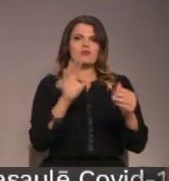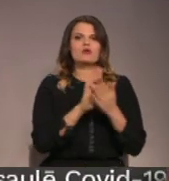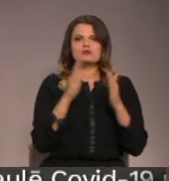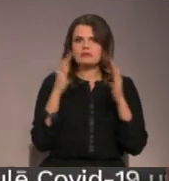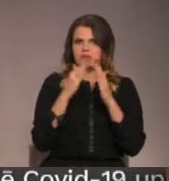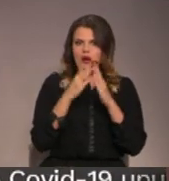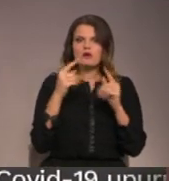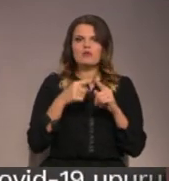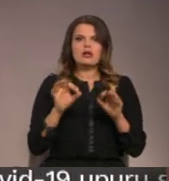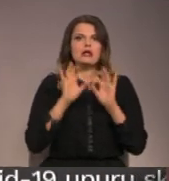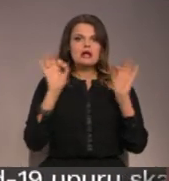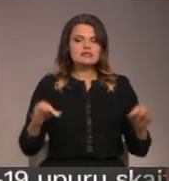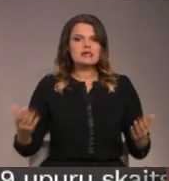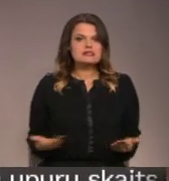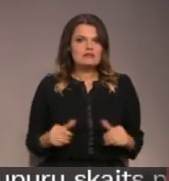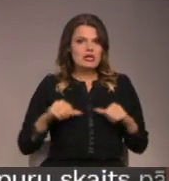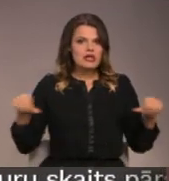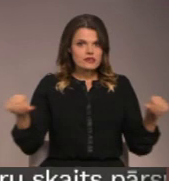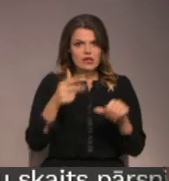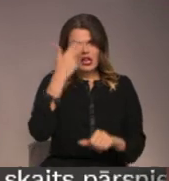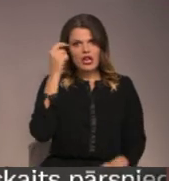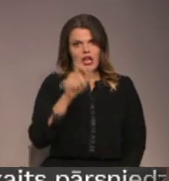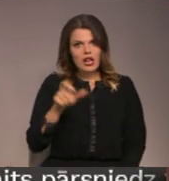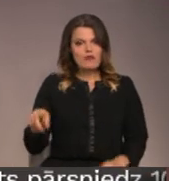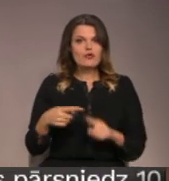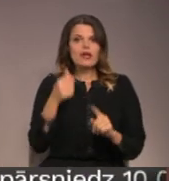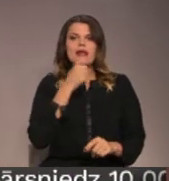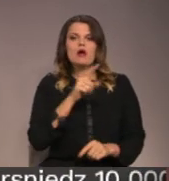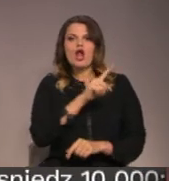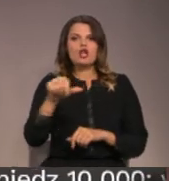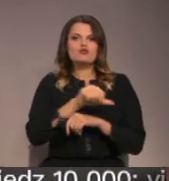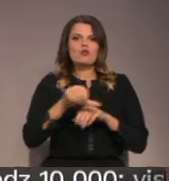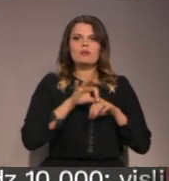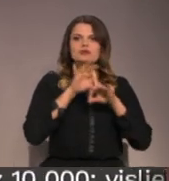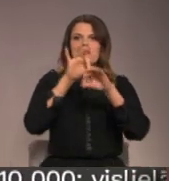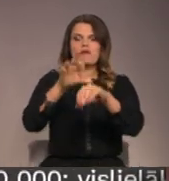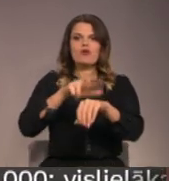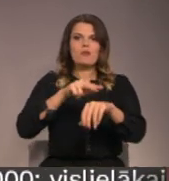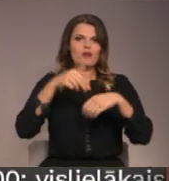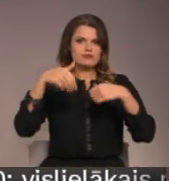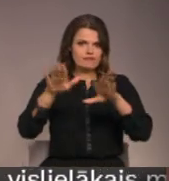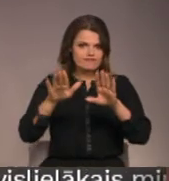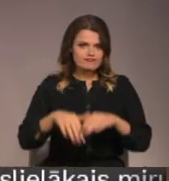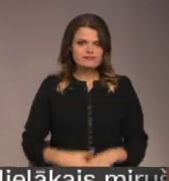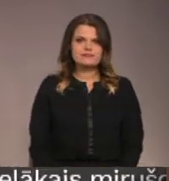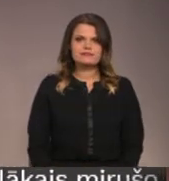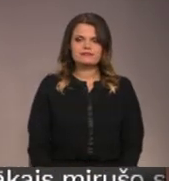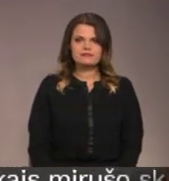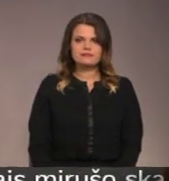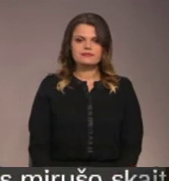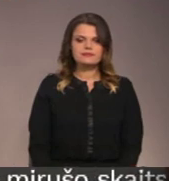mājas un jāsāk dzīve izolācijā. Lietuviešu sunī gauņas līdz robežai pavadīja policija un vairāk stāstāja Kīnca.